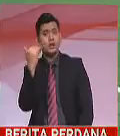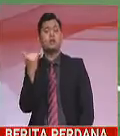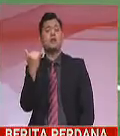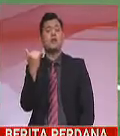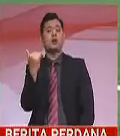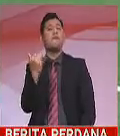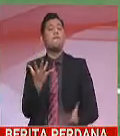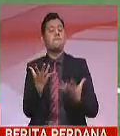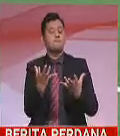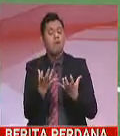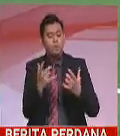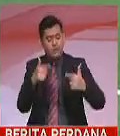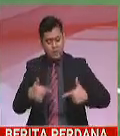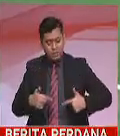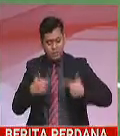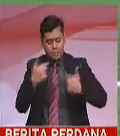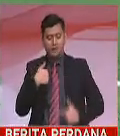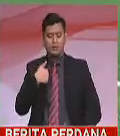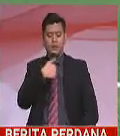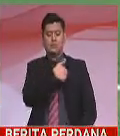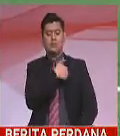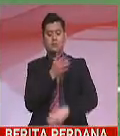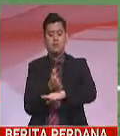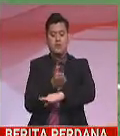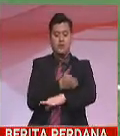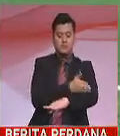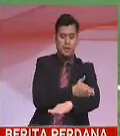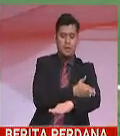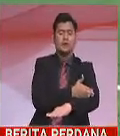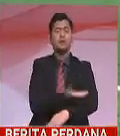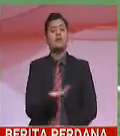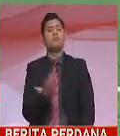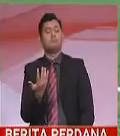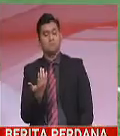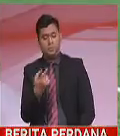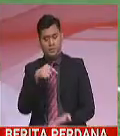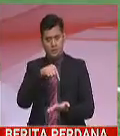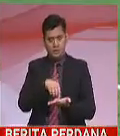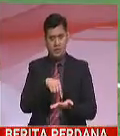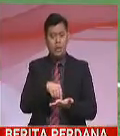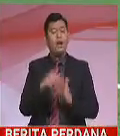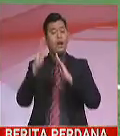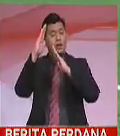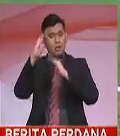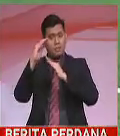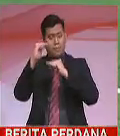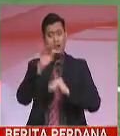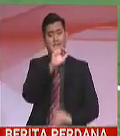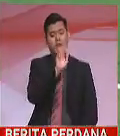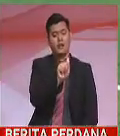untuk Liga kita sendiri terutamanya. Kerana ini adalah requirement daripada AFC sendiri. So,